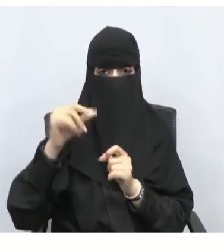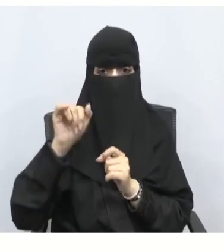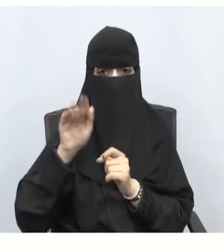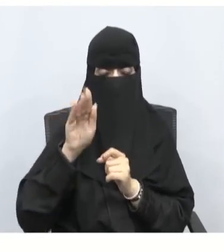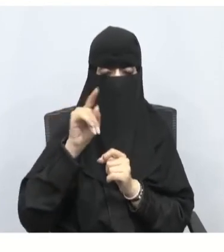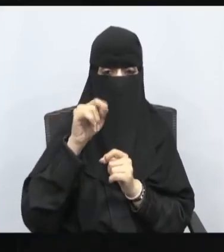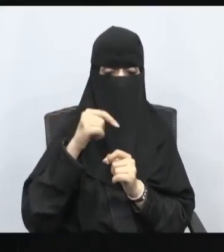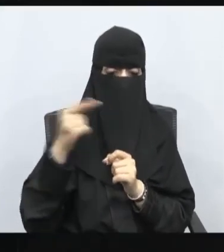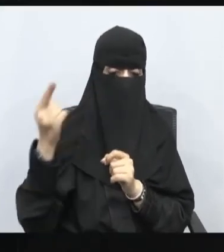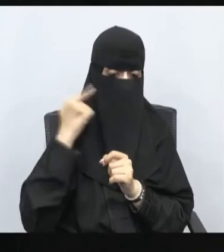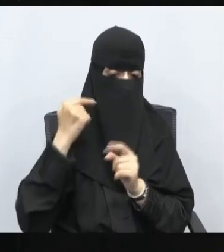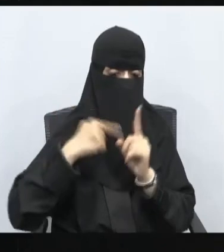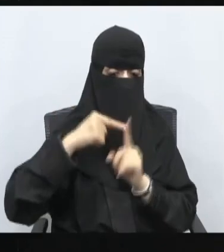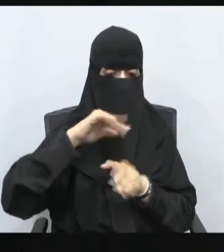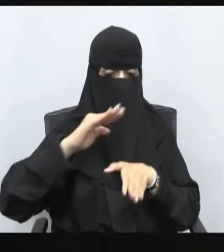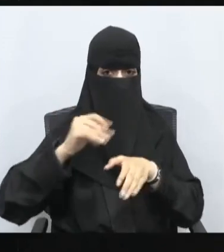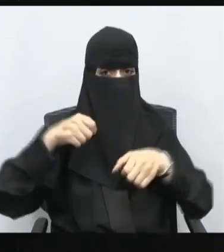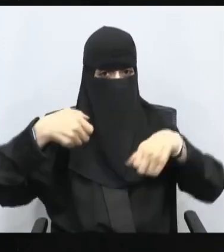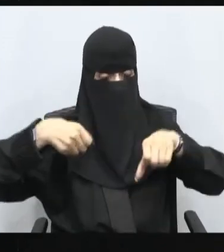أنه 110 كحد طبيعي،